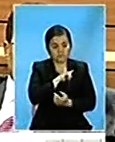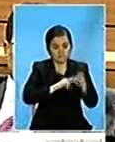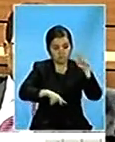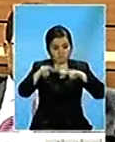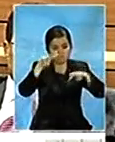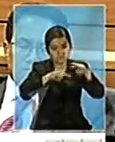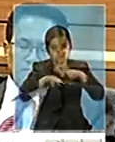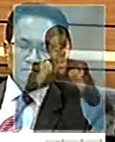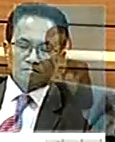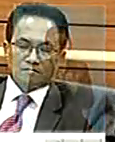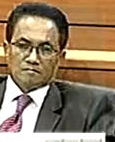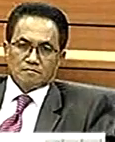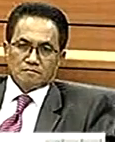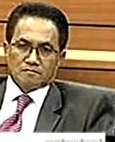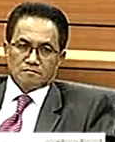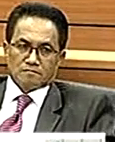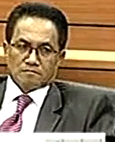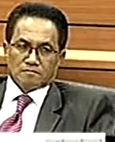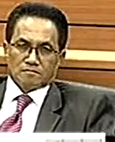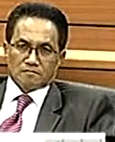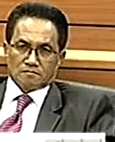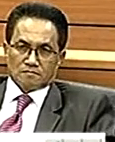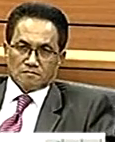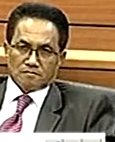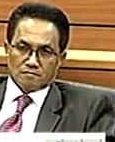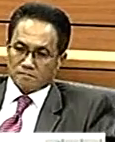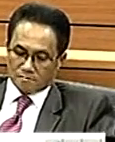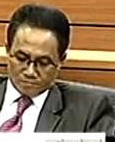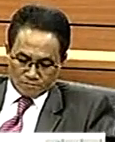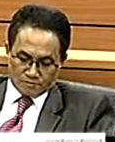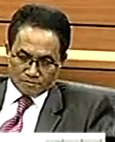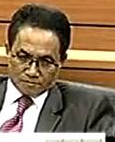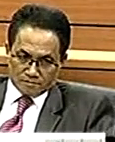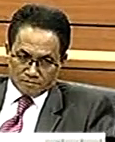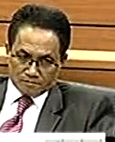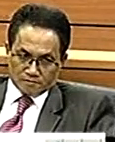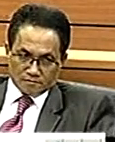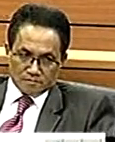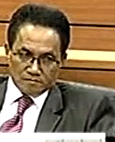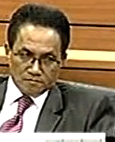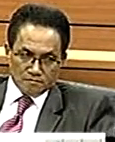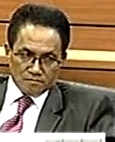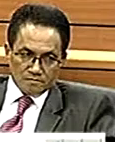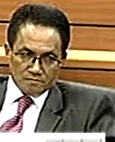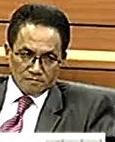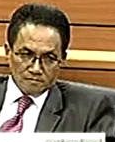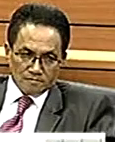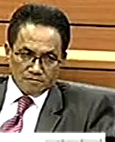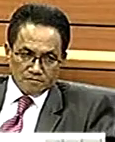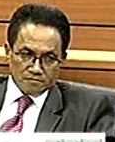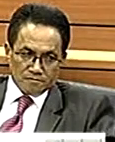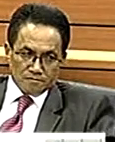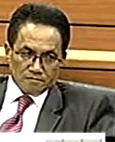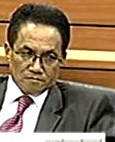ได้มีการชำรุดเสียหายเราต้องยอมรับความจริงอยู่อย่างหนึ่งว่าปัญหาการสัญจรไปมาบนท้อง